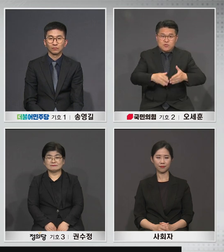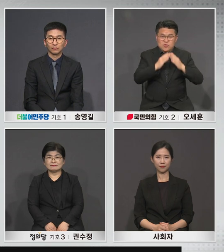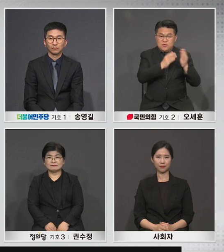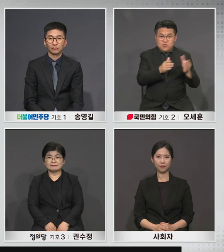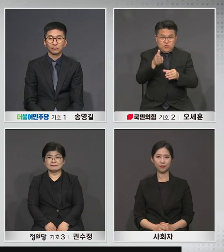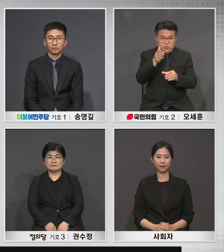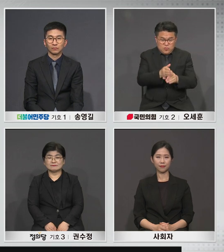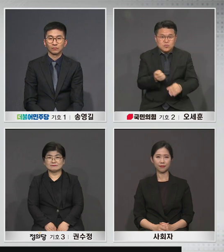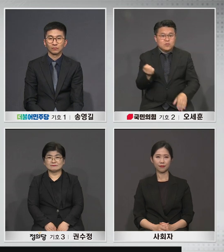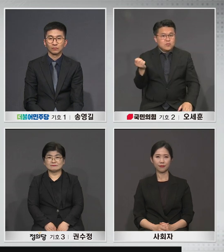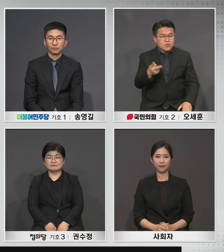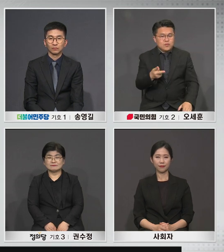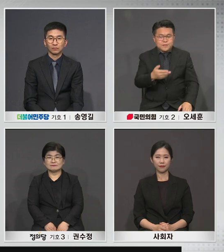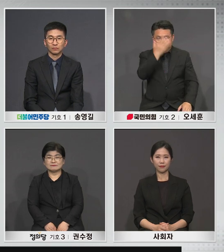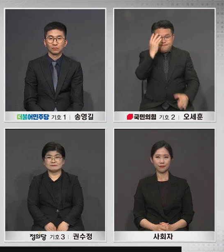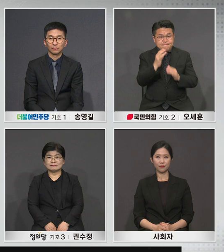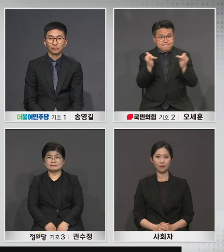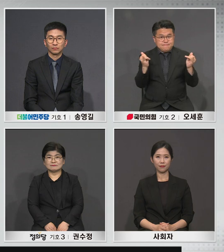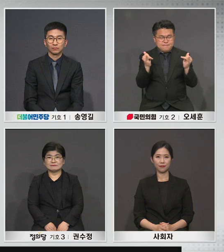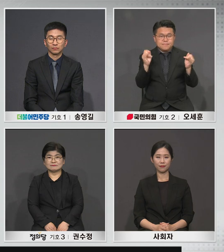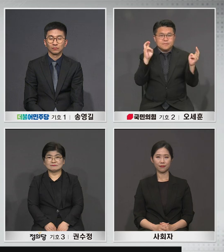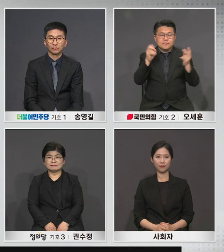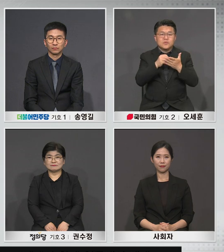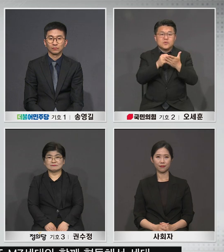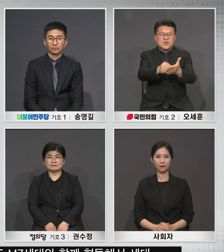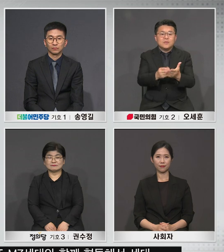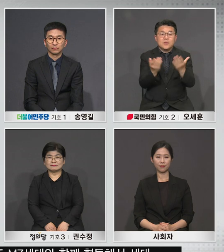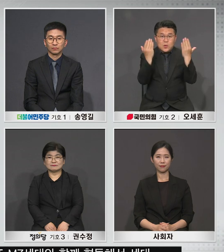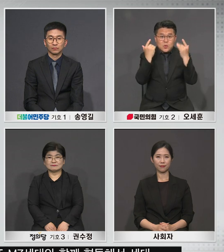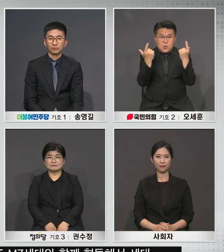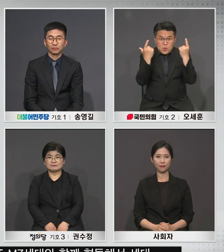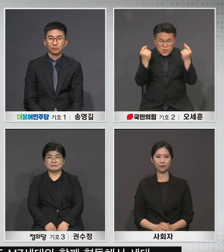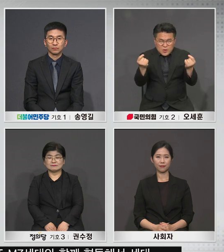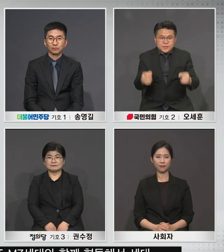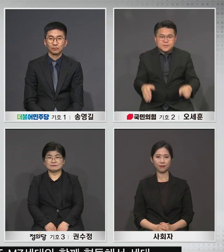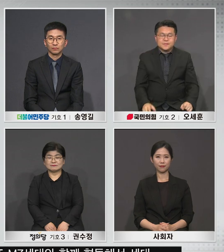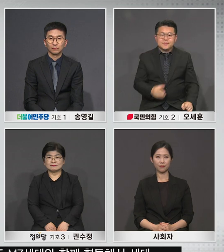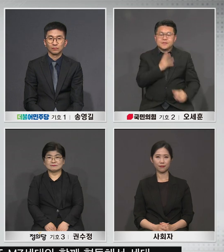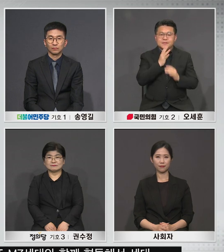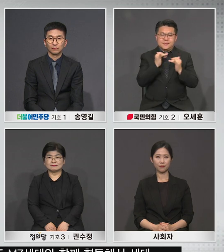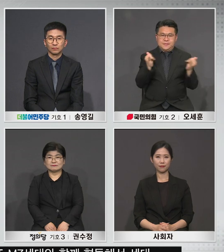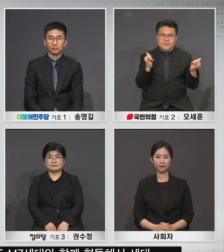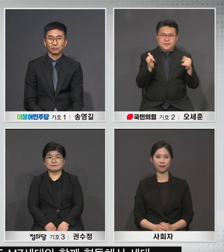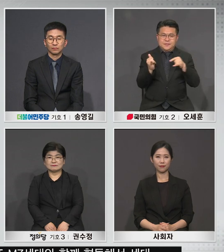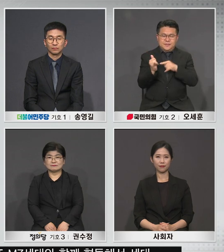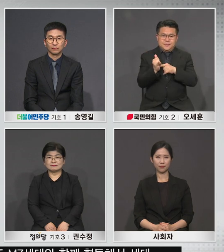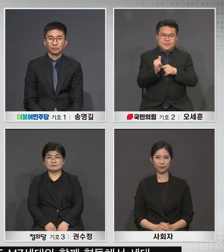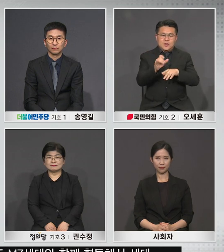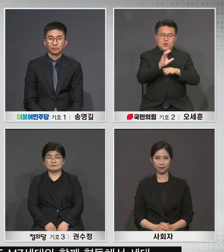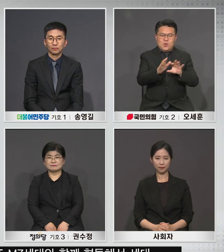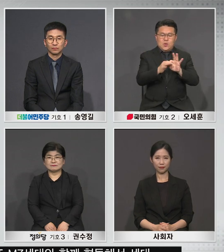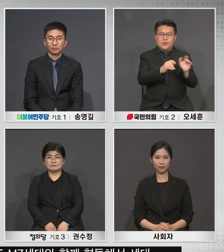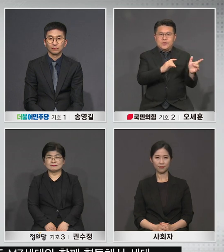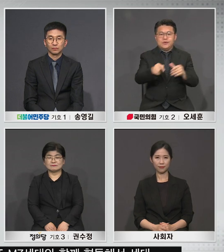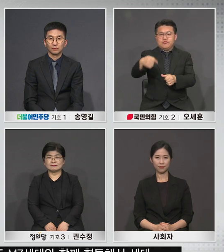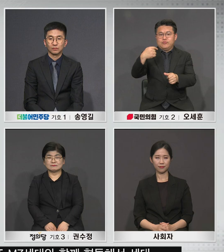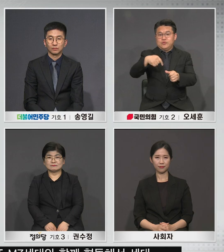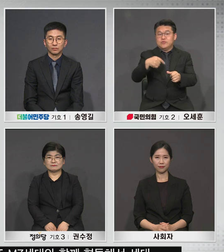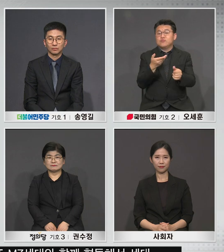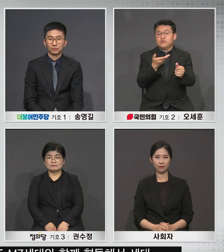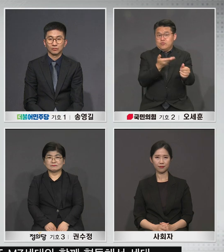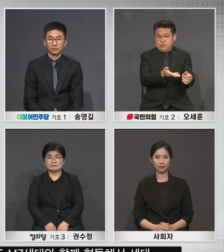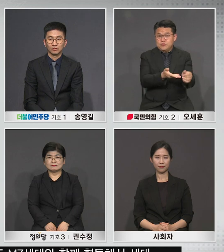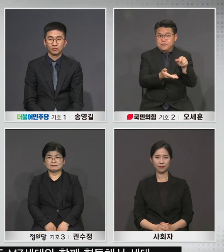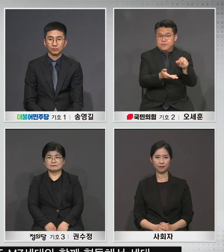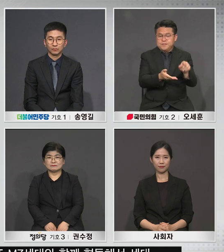아울러서 청년취업사관학교와 같이 중장년층에게도 디지털 교육을 함께 실시함으로써